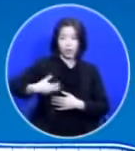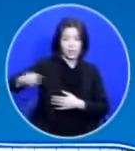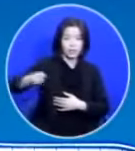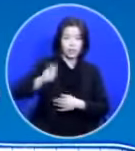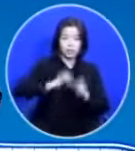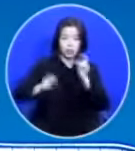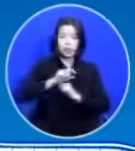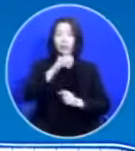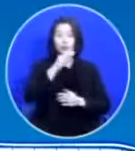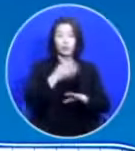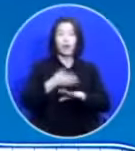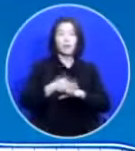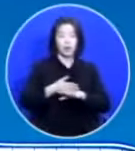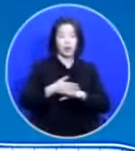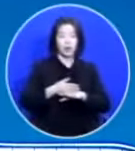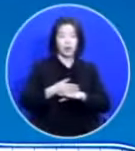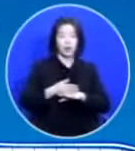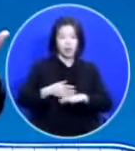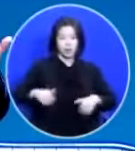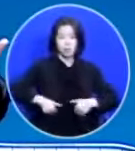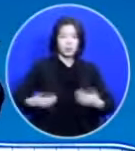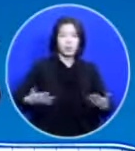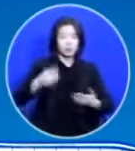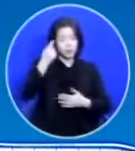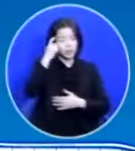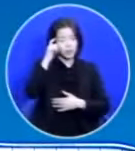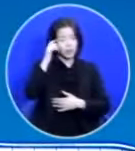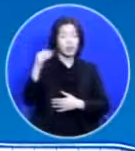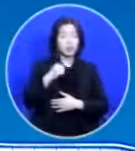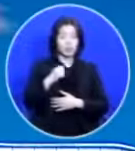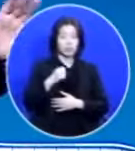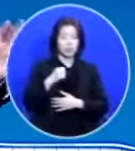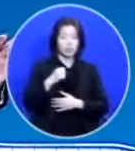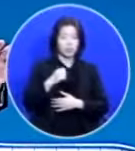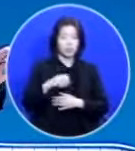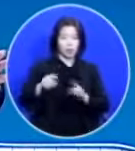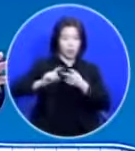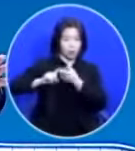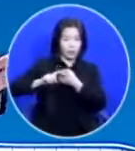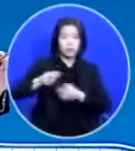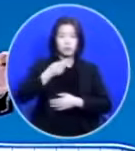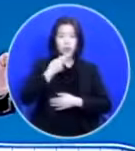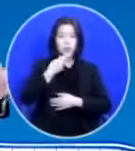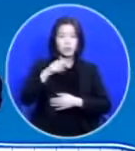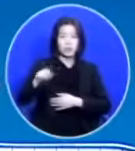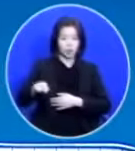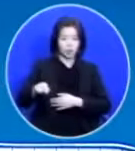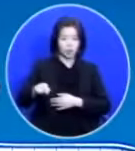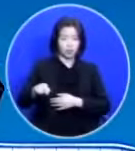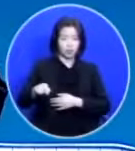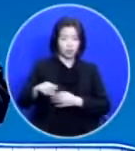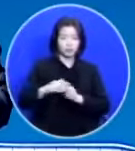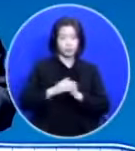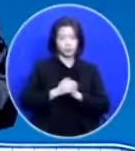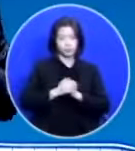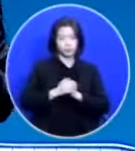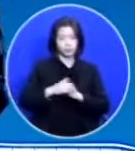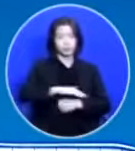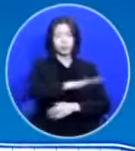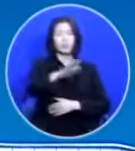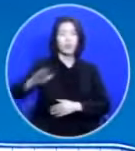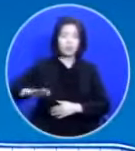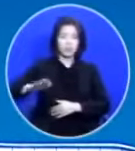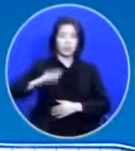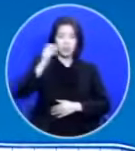그렇죠? 쓸데없이 생각하는 거 그냥 관심도 안 두는 거 우리가